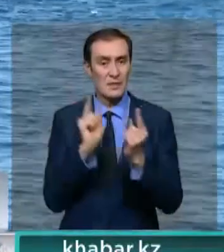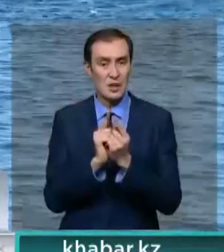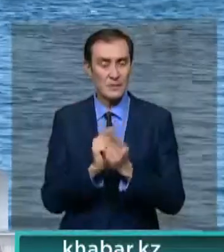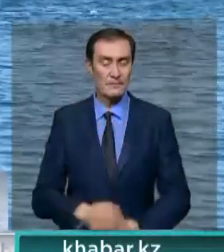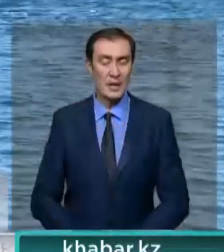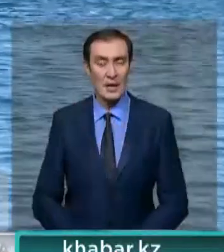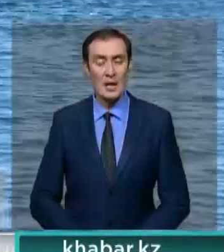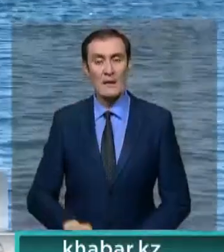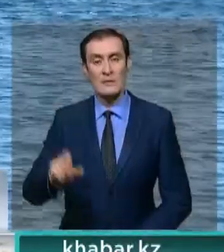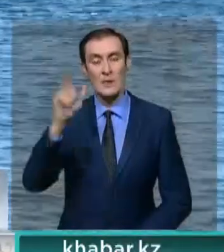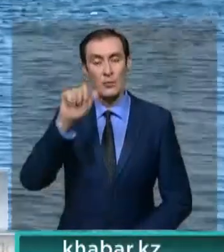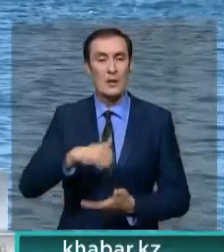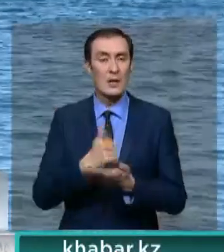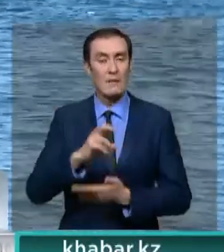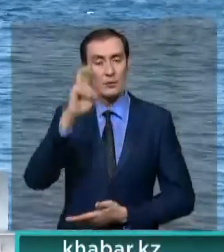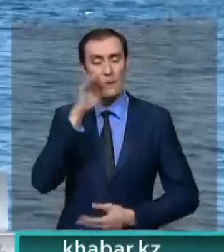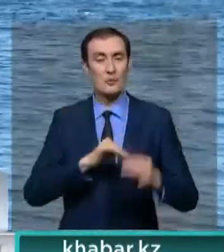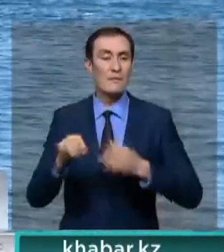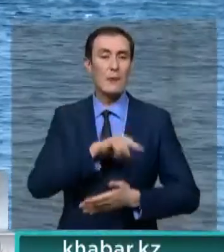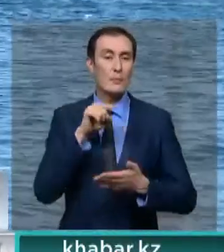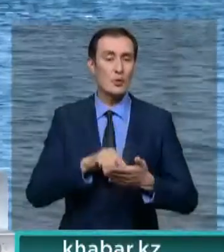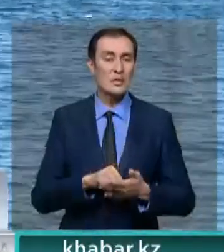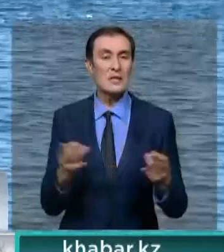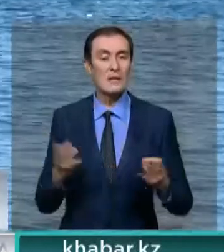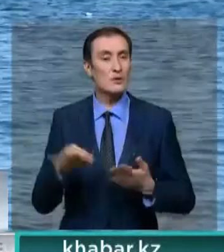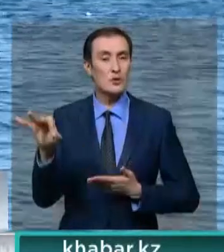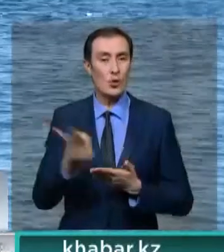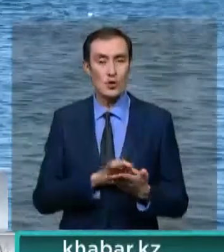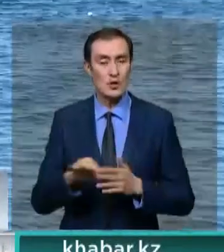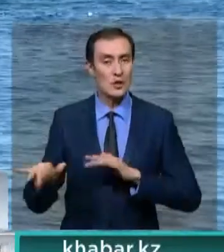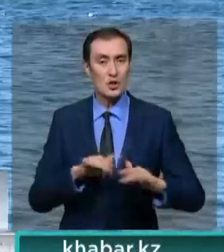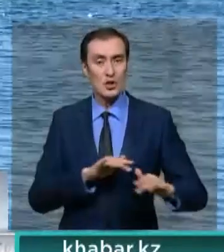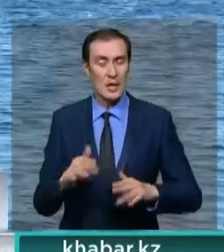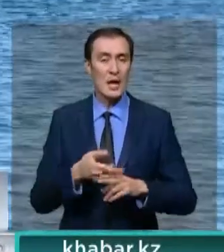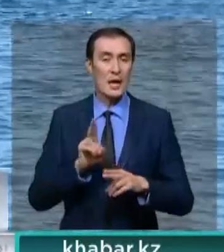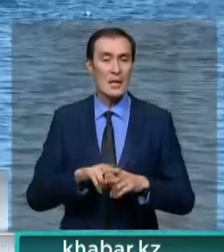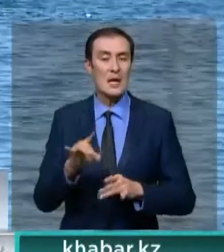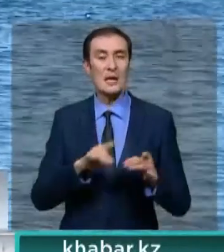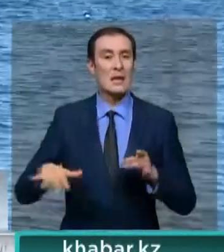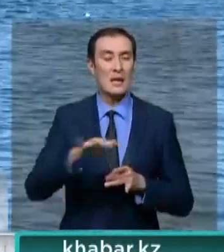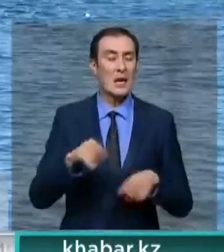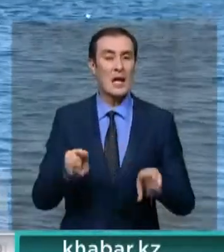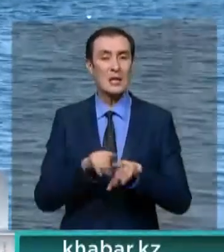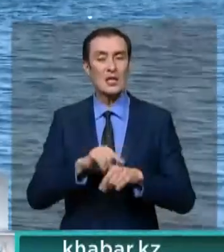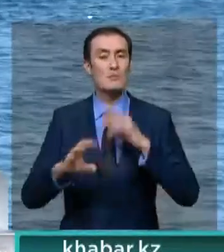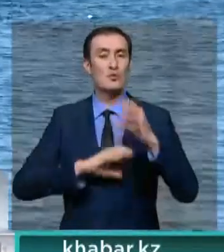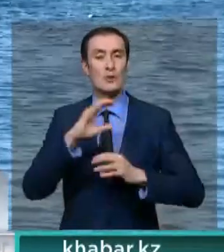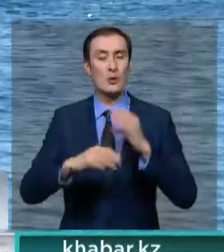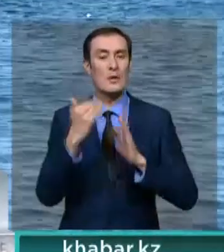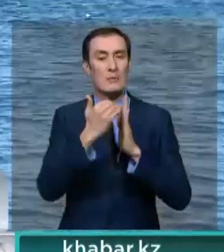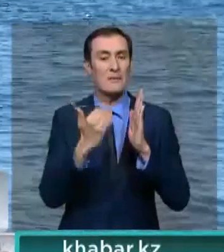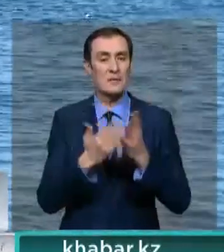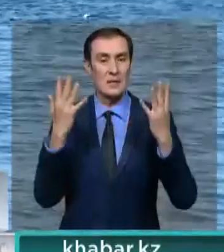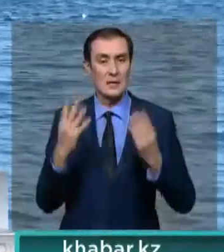Здесь, в Стамбуле, главы государств обсудят вопросы, требующие безотлагательных решений. Это региональные, а также международные